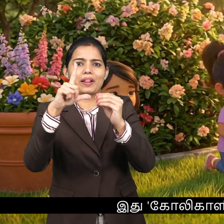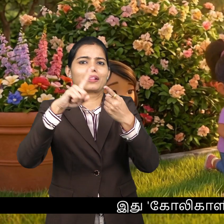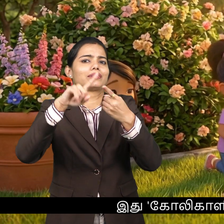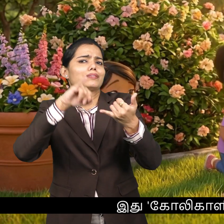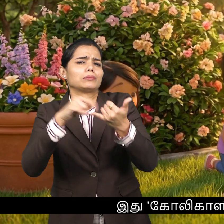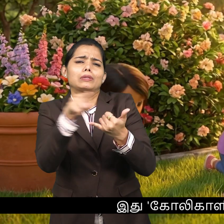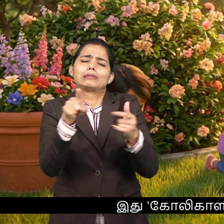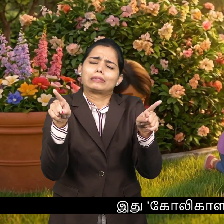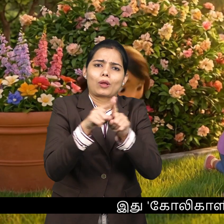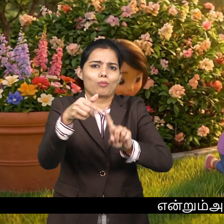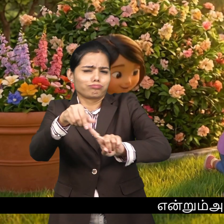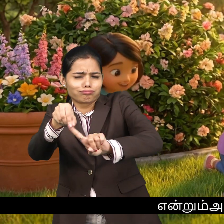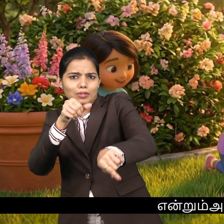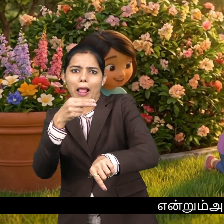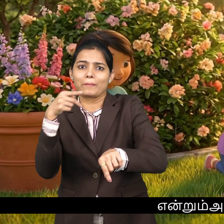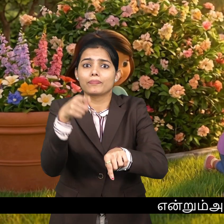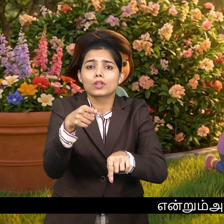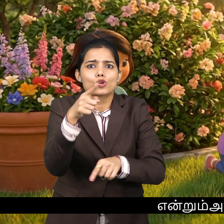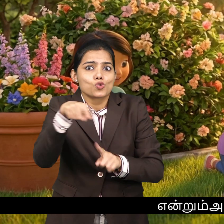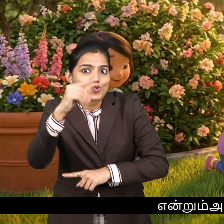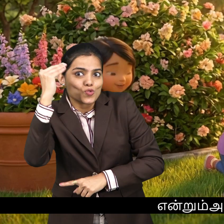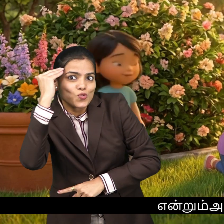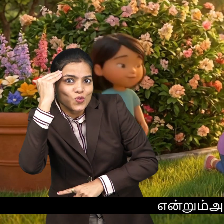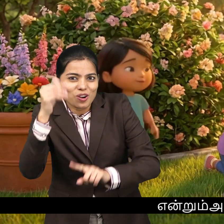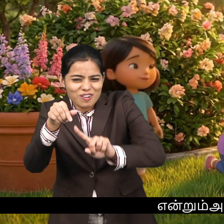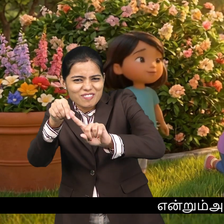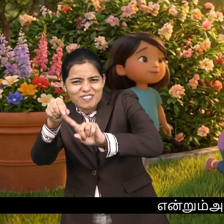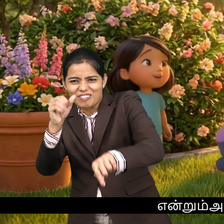அல்லது கோழிகுண்டு என்றும் அழைக்கப்படுகிறது.